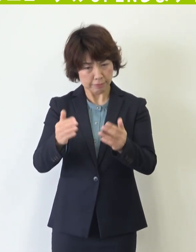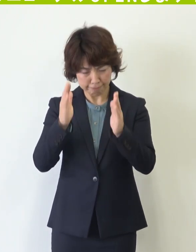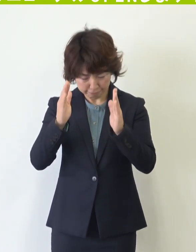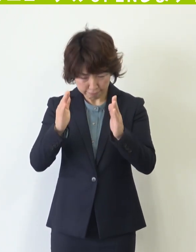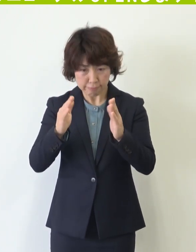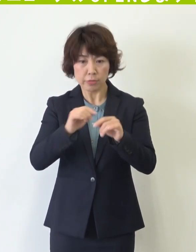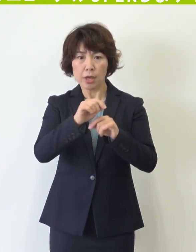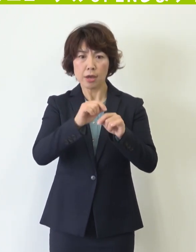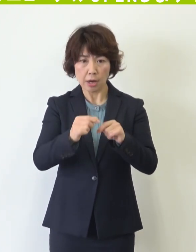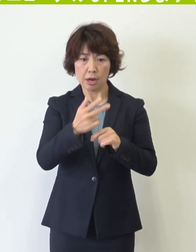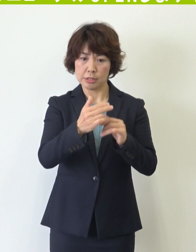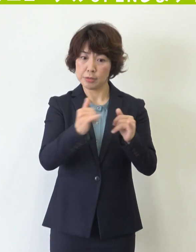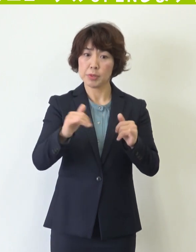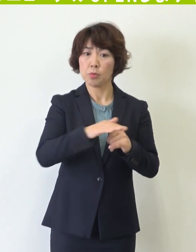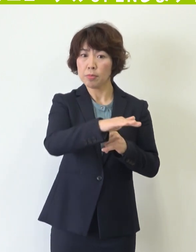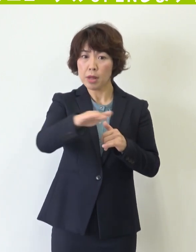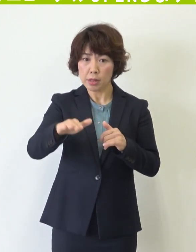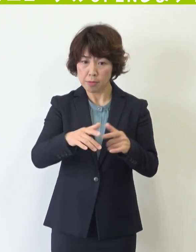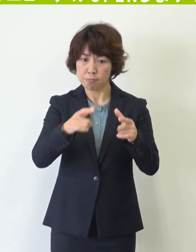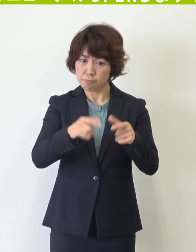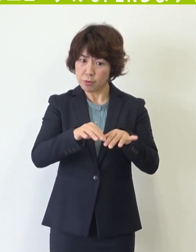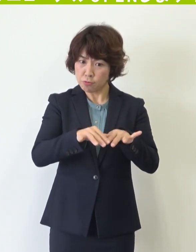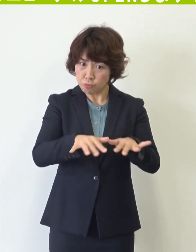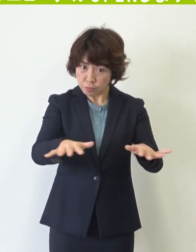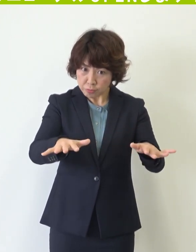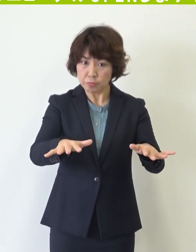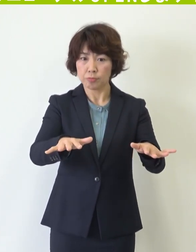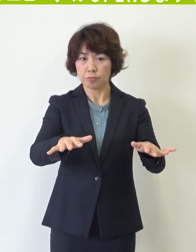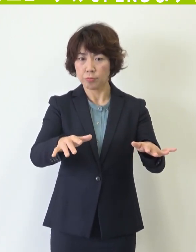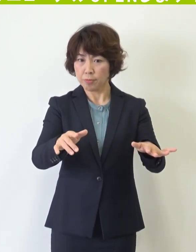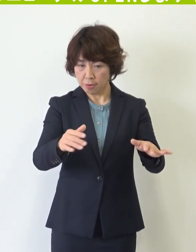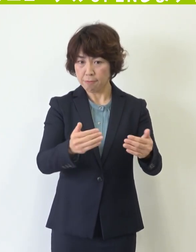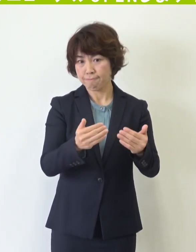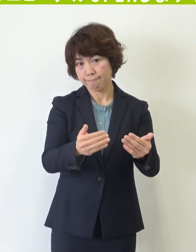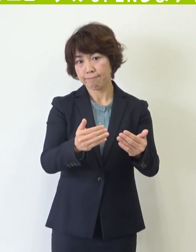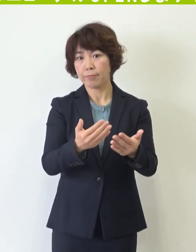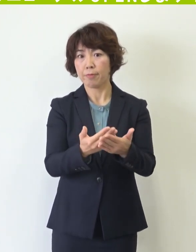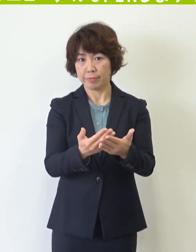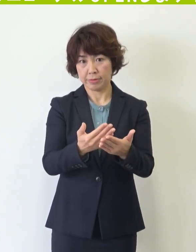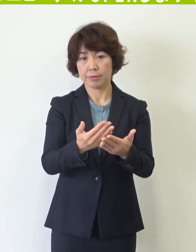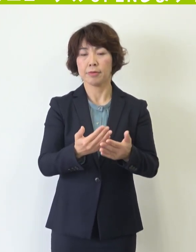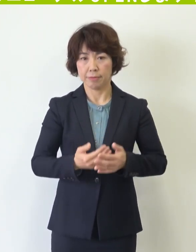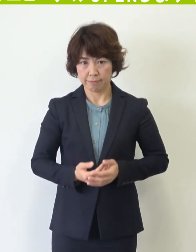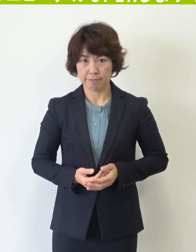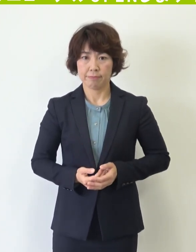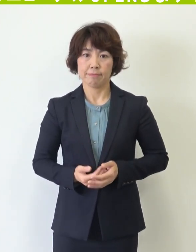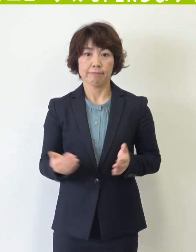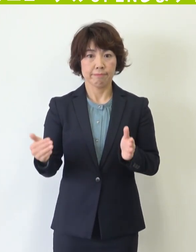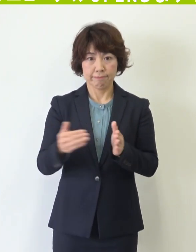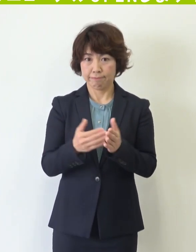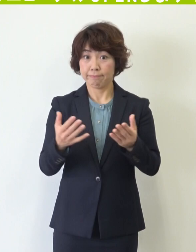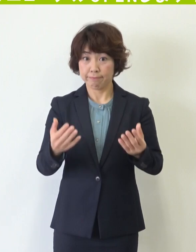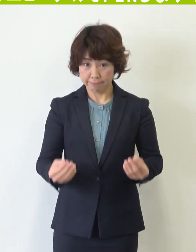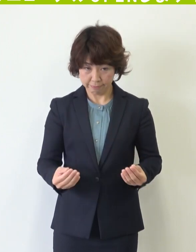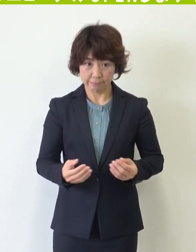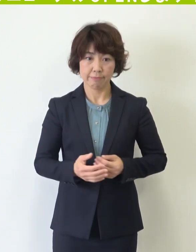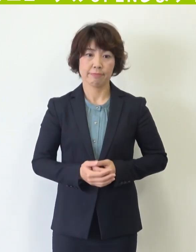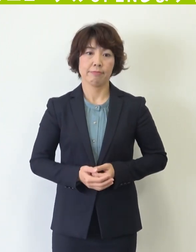の動きもさらに加速していけばなというふうに思っておりますこの件については以上でございます